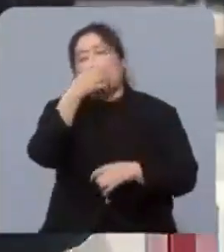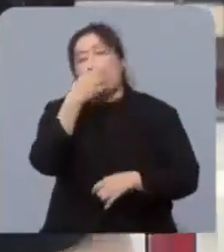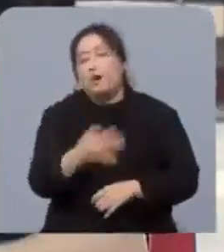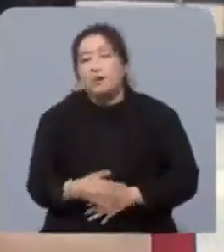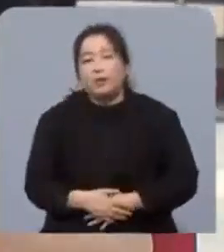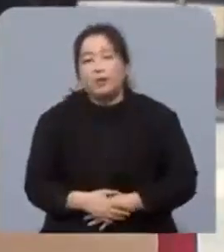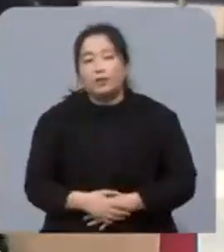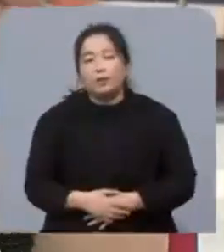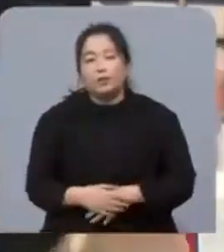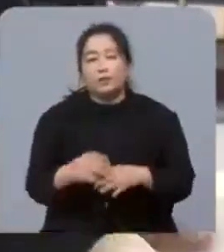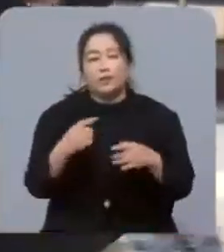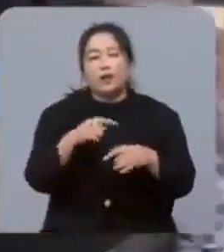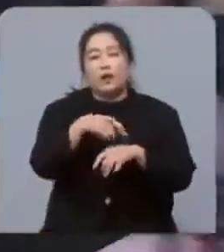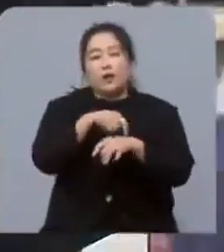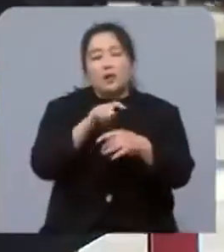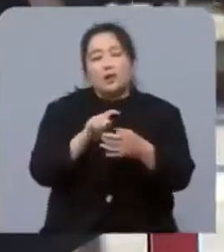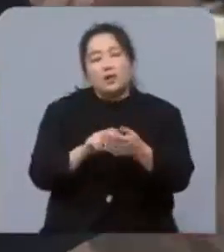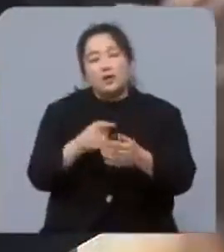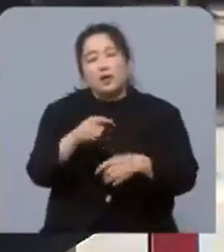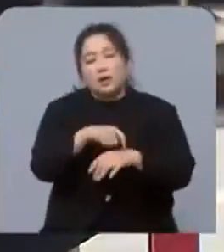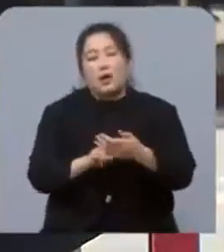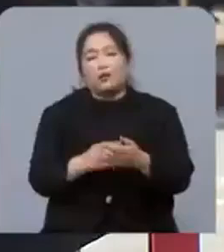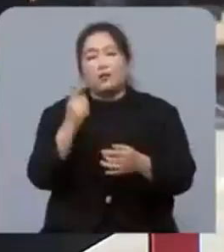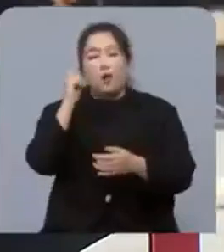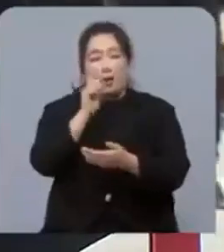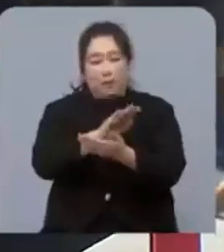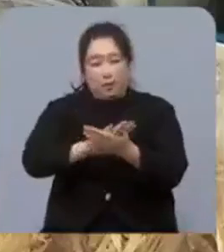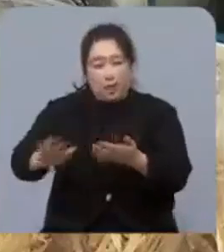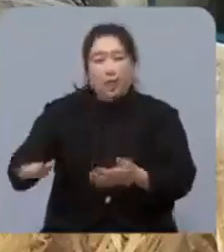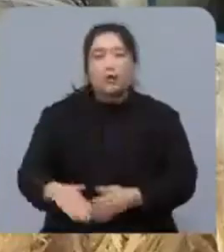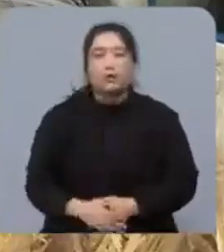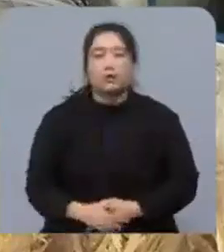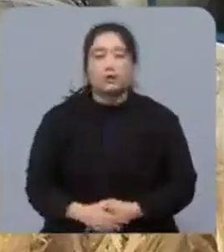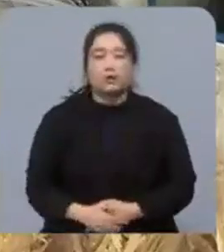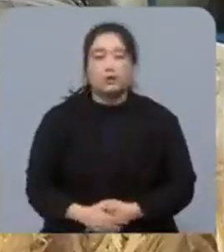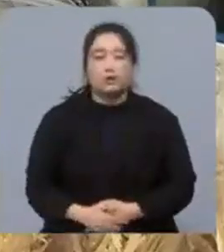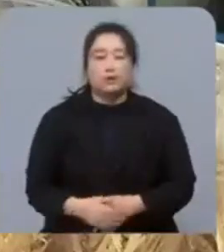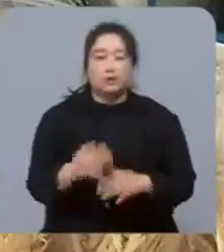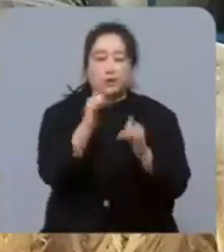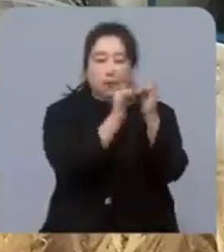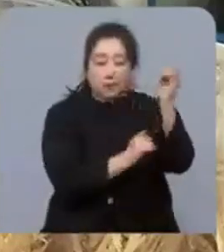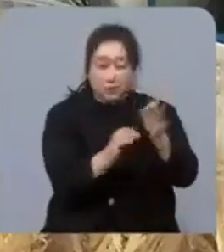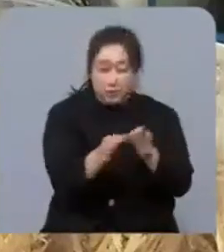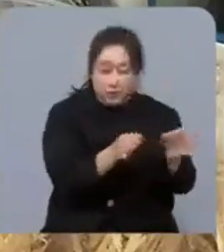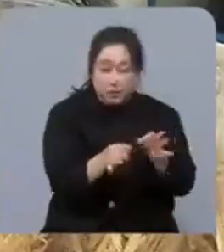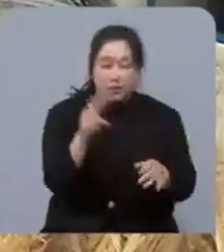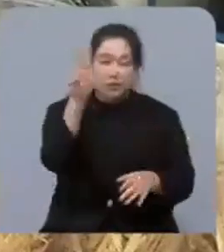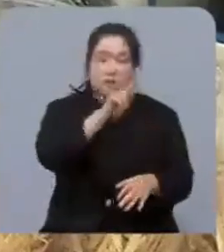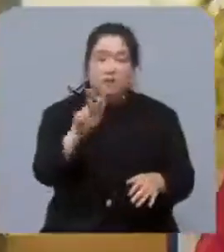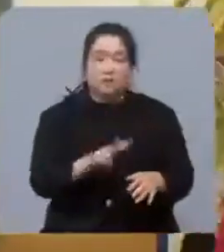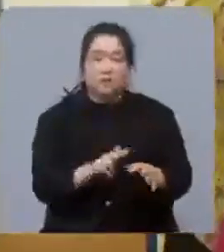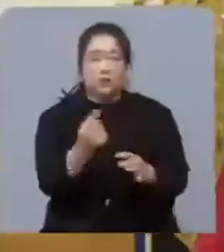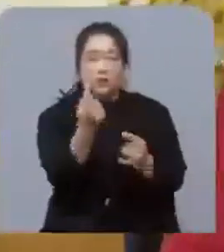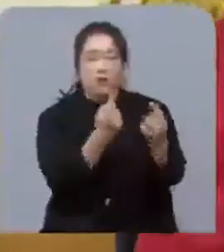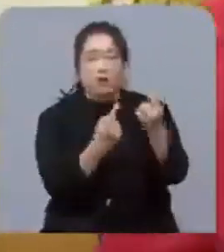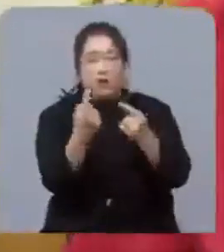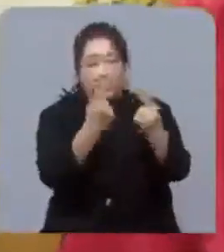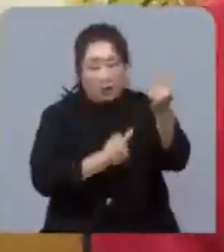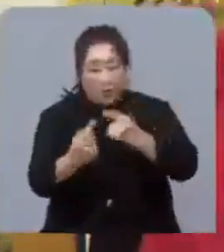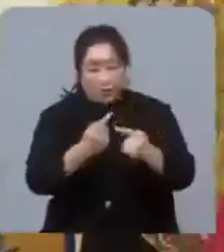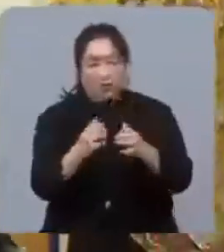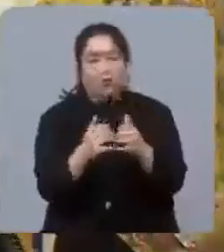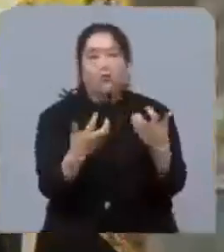힘들었어요. 너무 가슴이 진짜 뻥 뚫린 기분이에요. 전통 시장도 전국에서 찾는 관광객들로